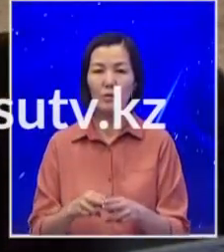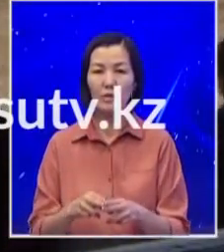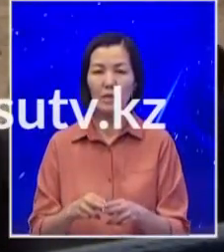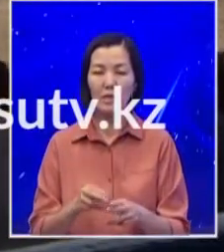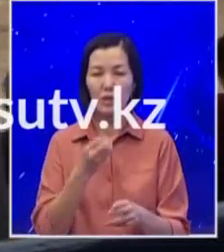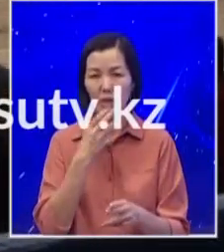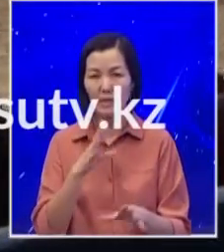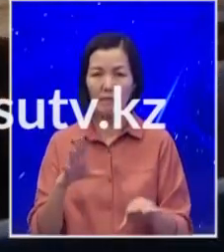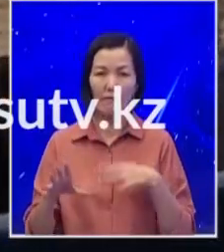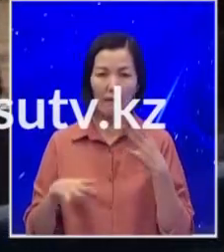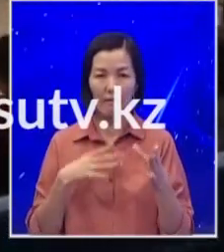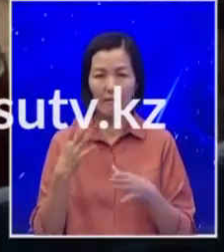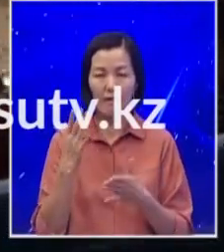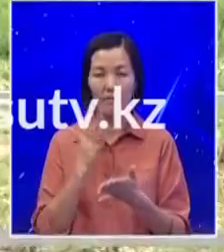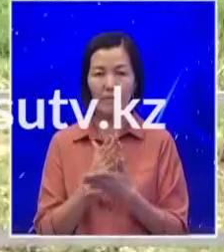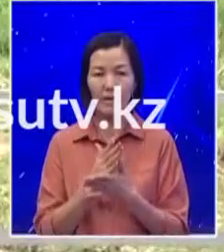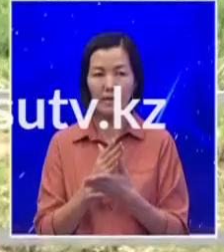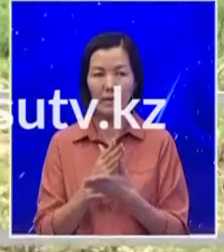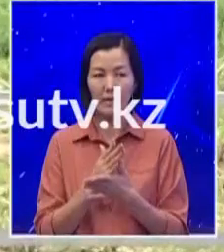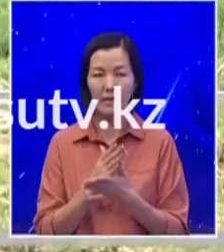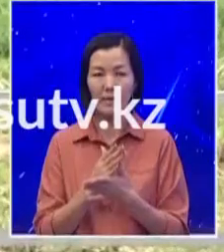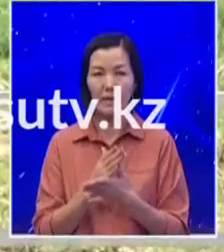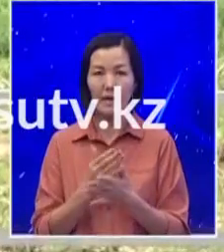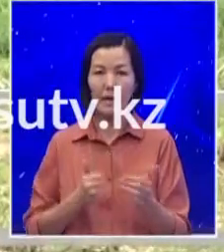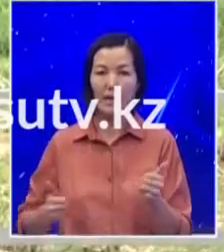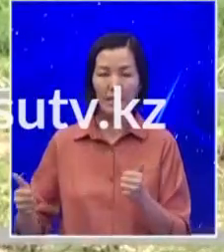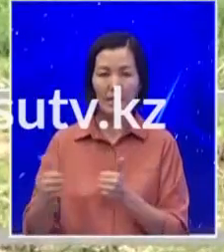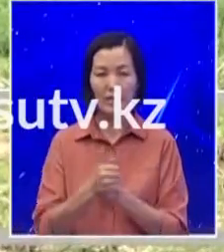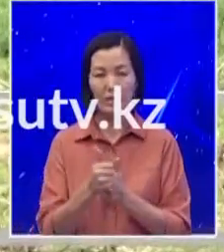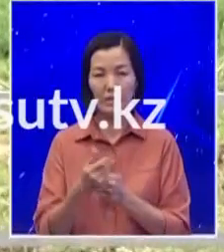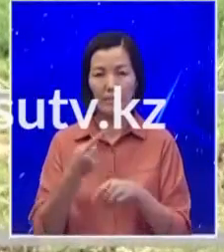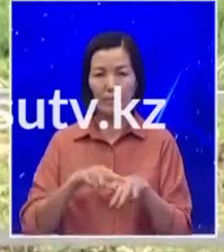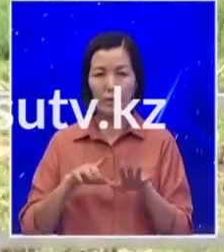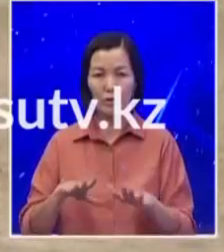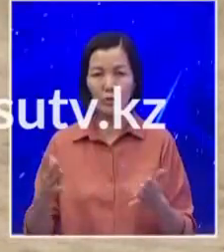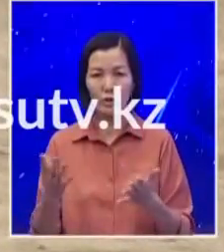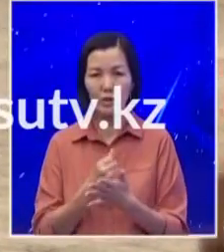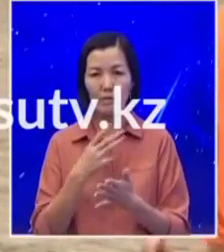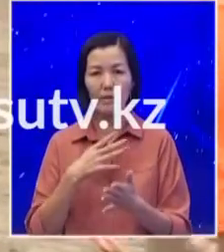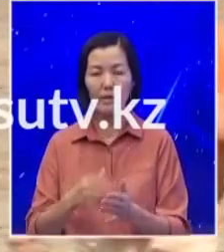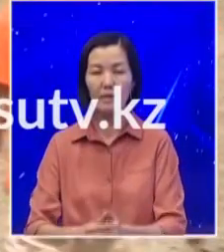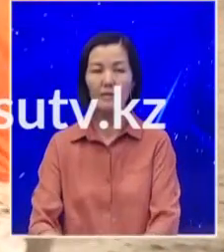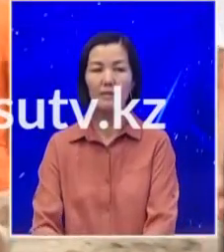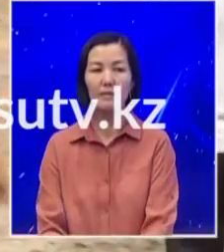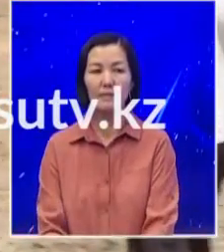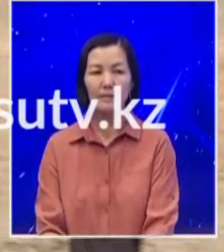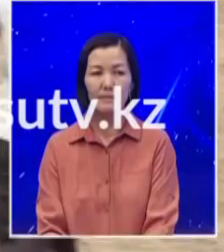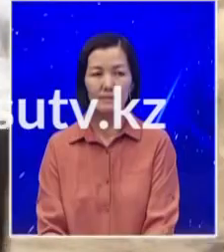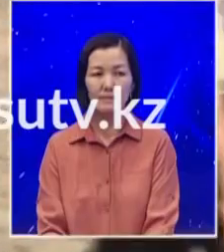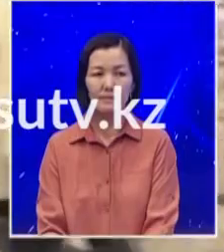бапталғанын дәлелдеді. Қоян қасқа өзгелерді шаңына да ілестірмей бас жүлдені жеңіп алды.